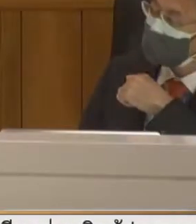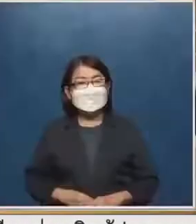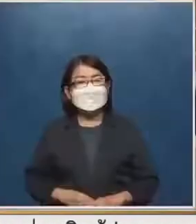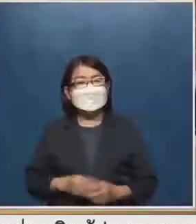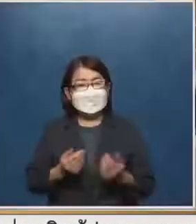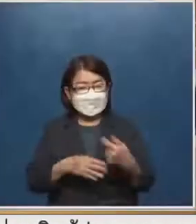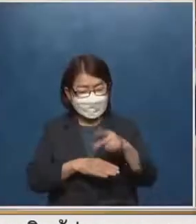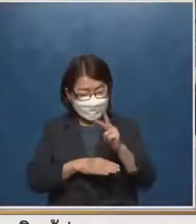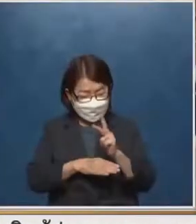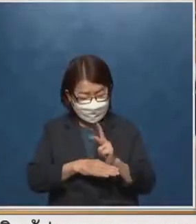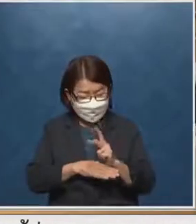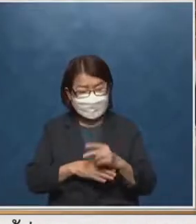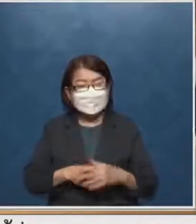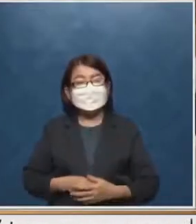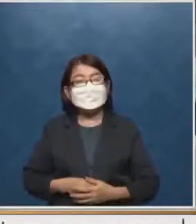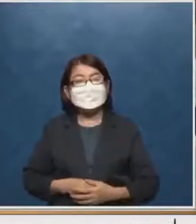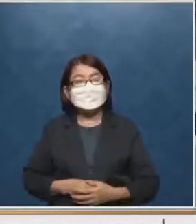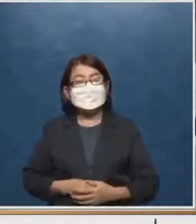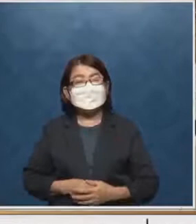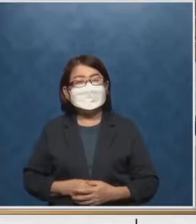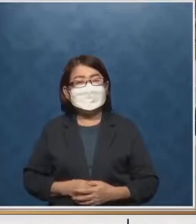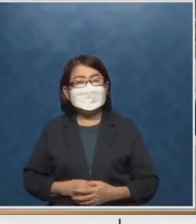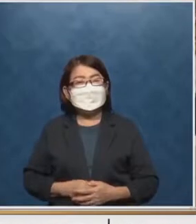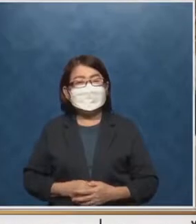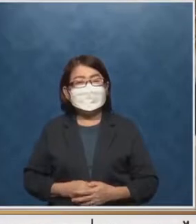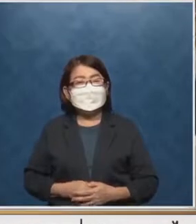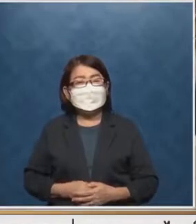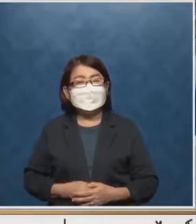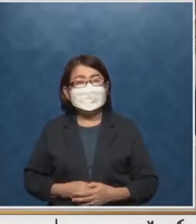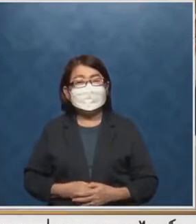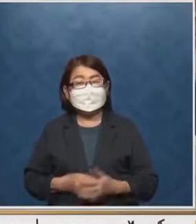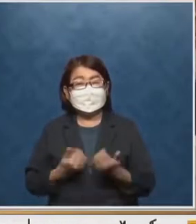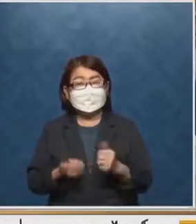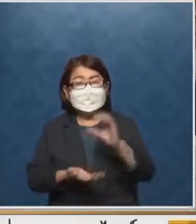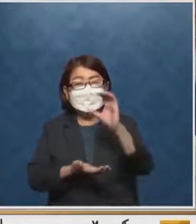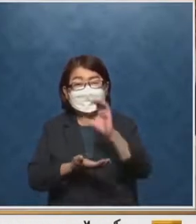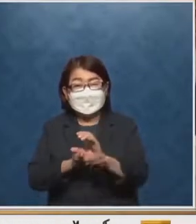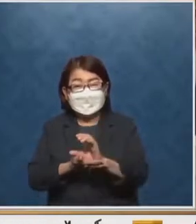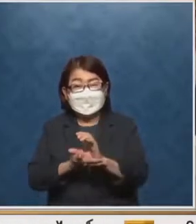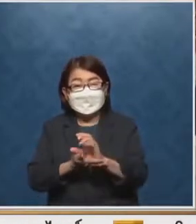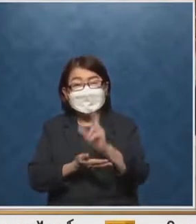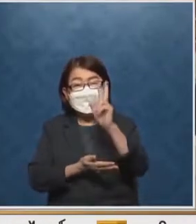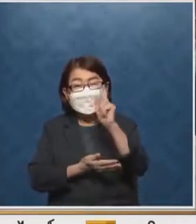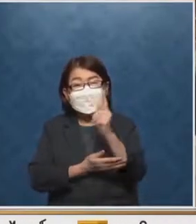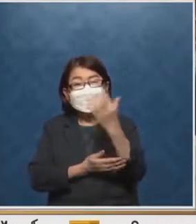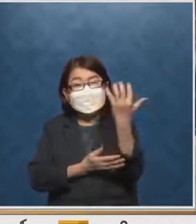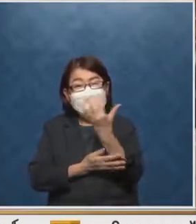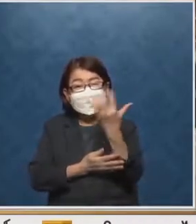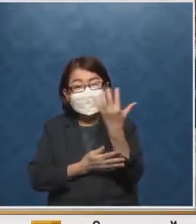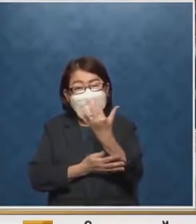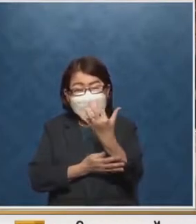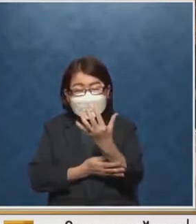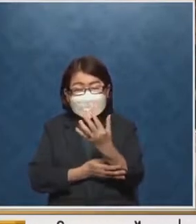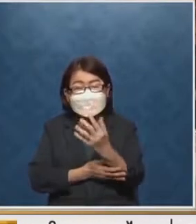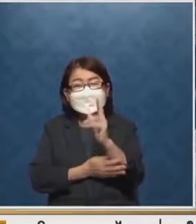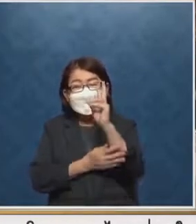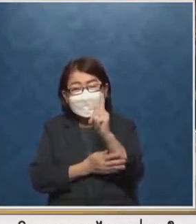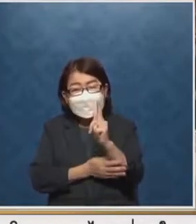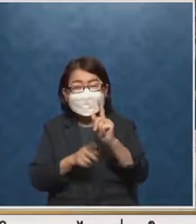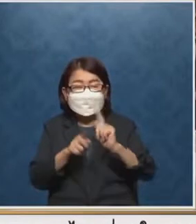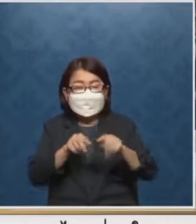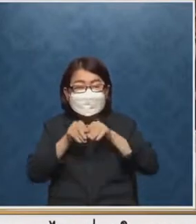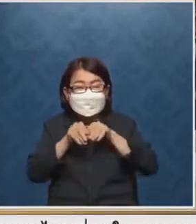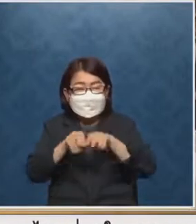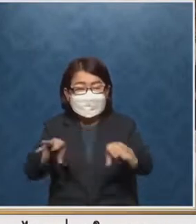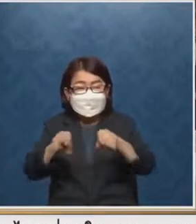ประธานที่เคารพครับก่อนที่กองทุนพัฒนาสื่อปลอดภัยและสร้างสรรค์จะได้รับฟังข้อเสนอแ